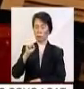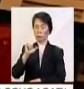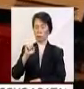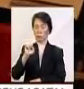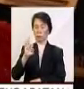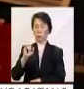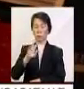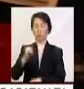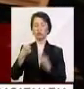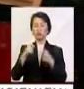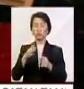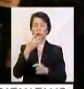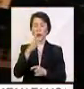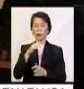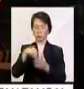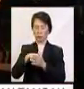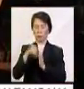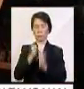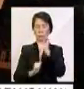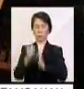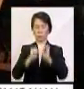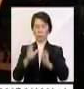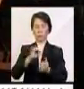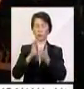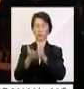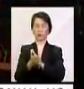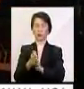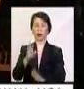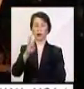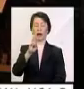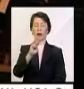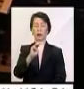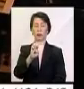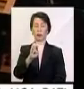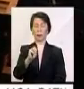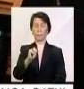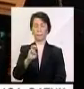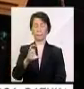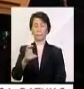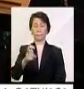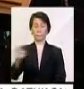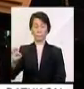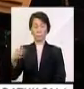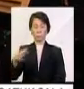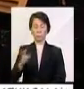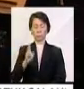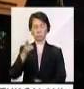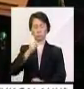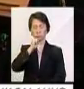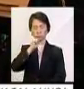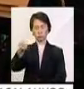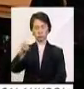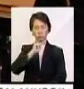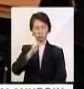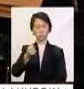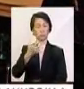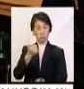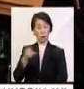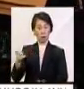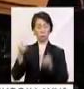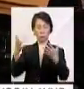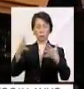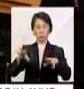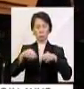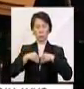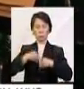mencuba nasib dalam bidang lakonan dan pengacaraan. Selepas tamat program reality yang disertai, Syafiq kini banyak